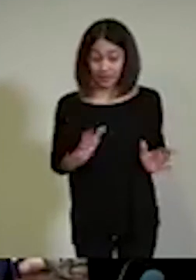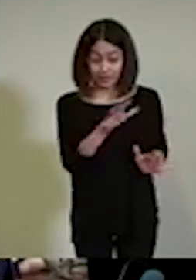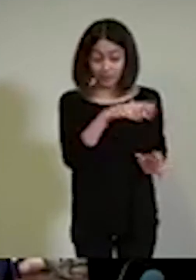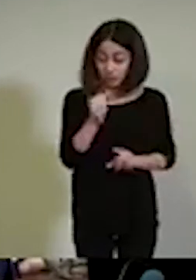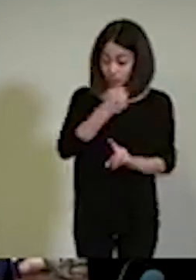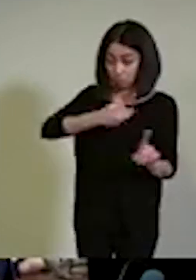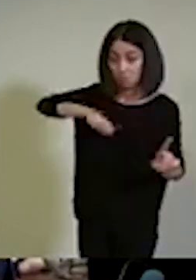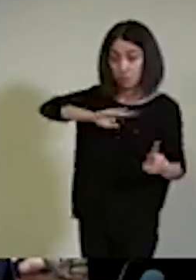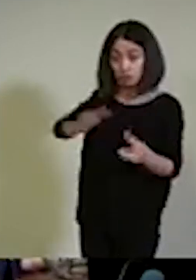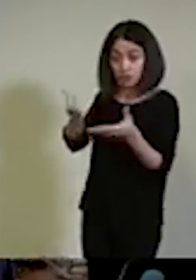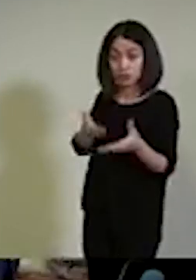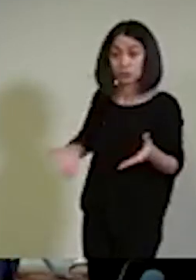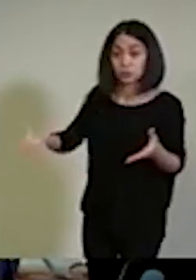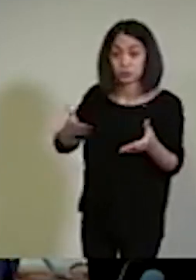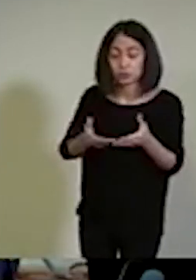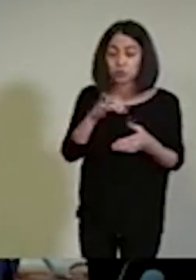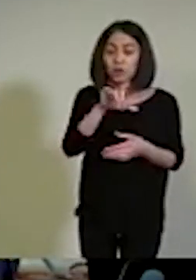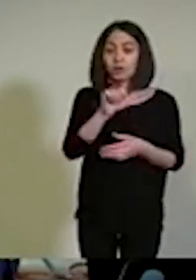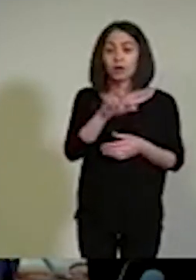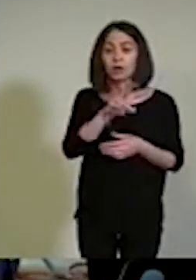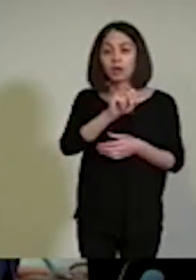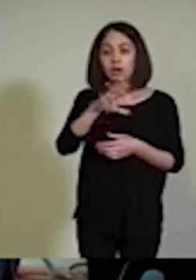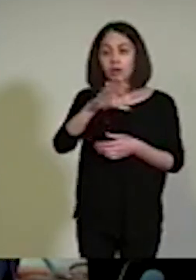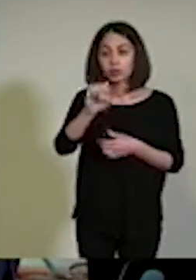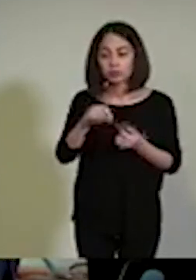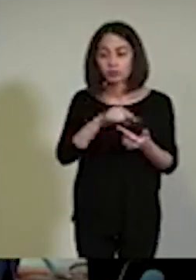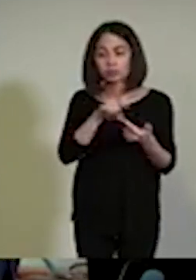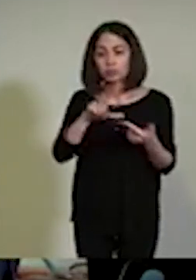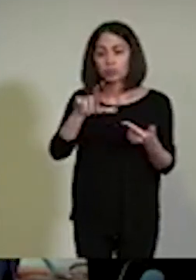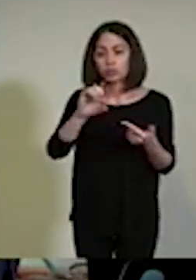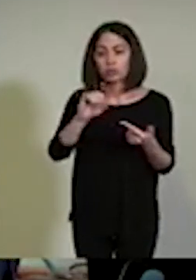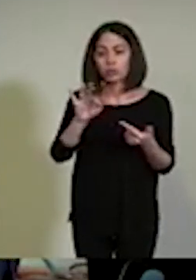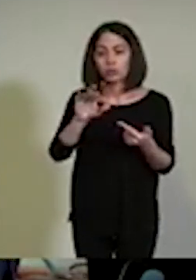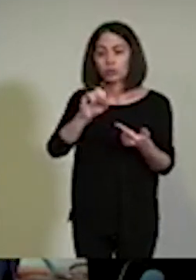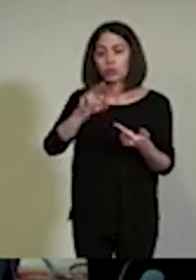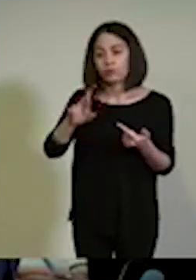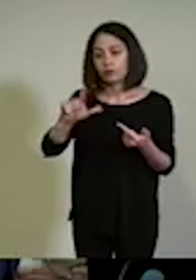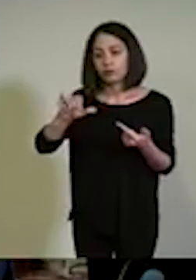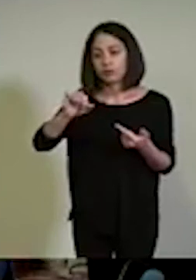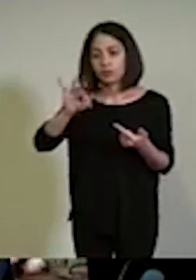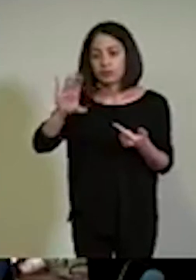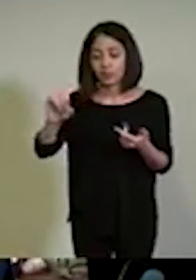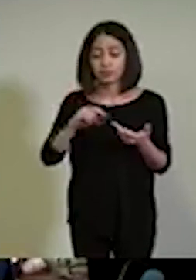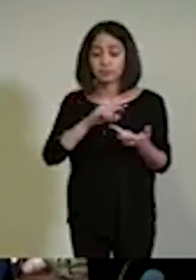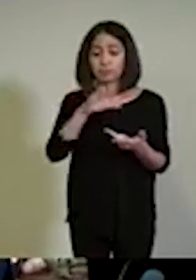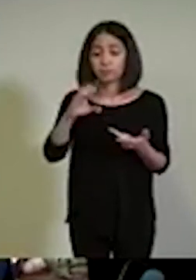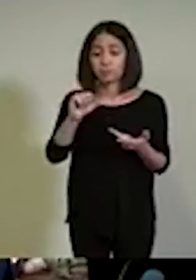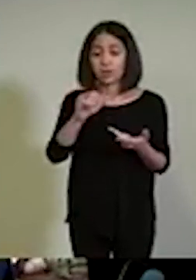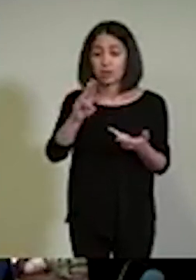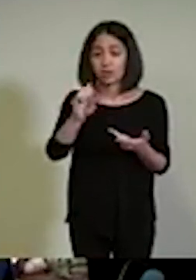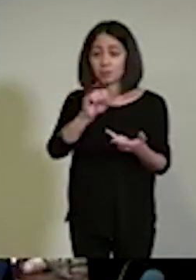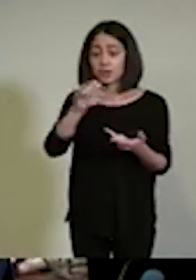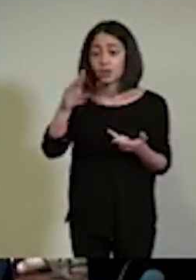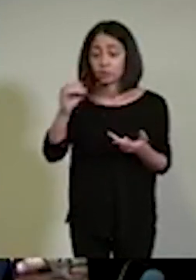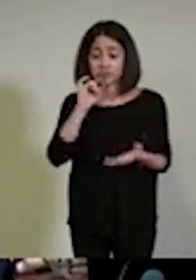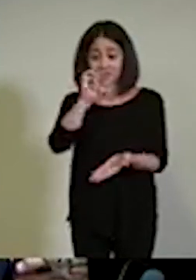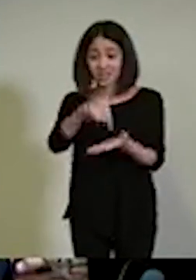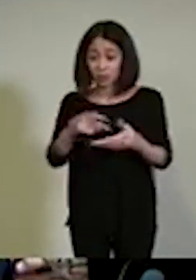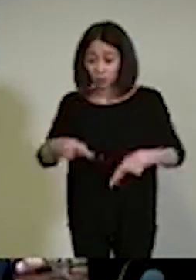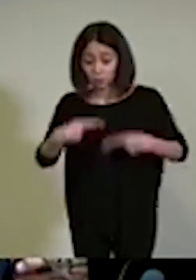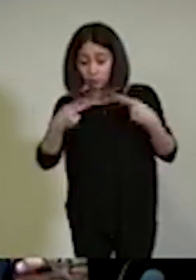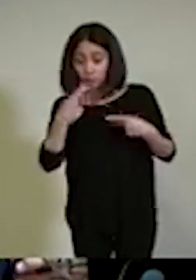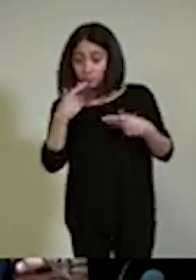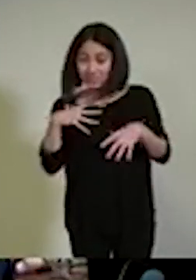jeunes, la Ruche, le For Life et aujourd'hui Cabaco, ces lieux de vie, ces squats qui ont accueilli ces dernières années des dizaines de